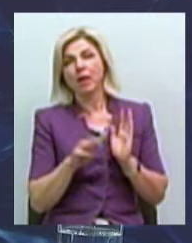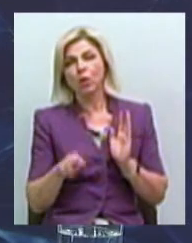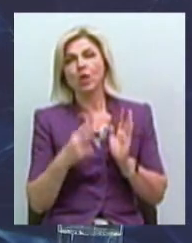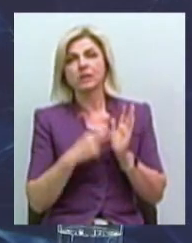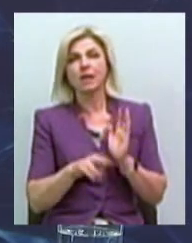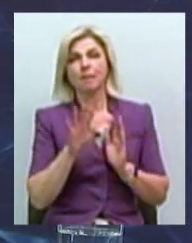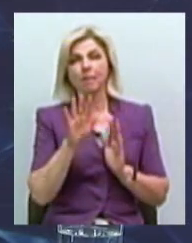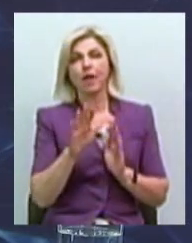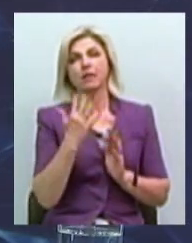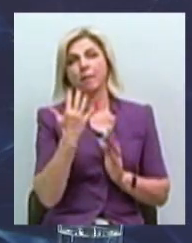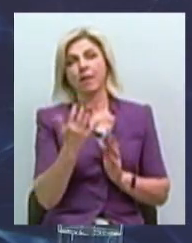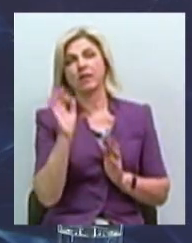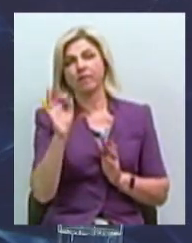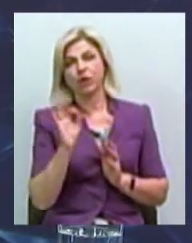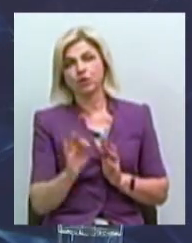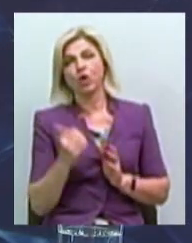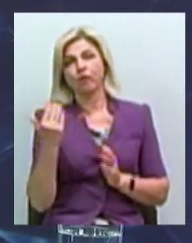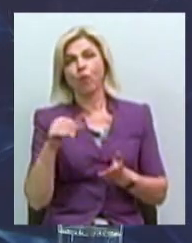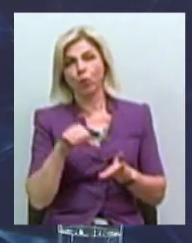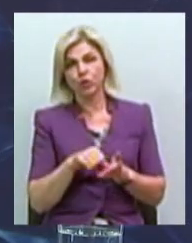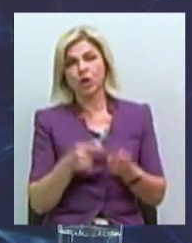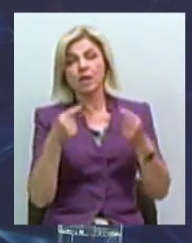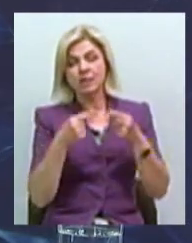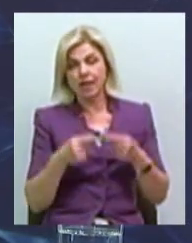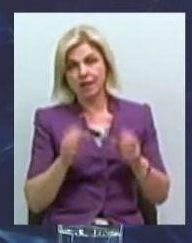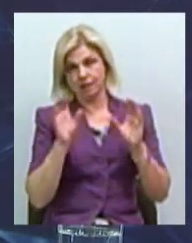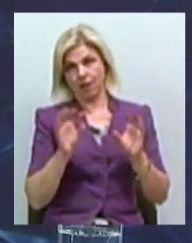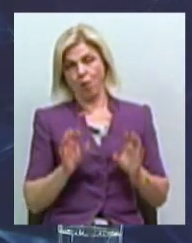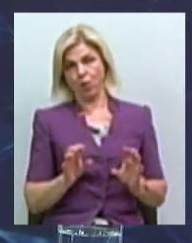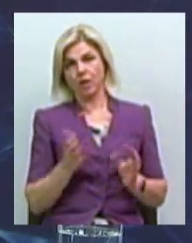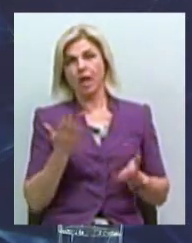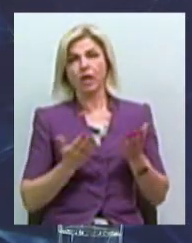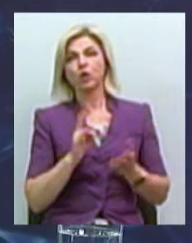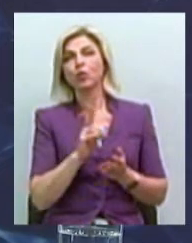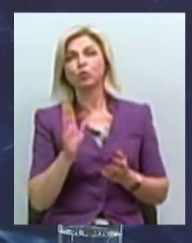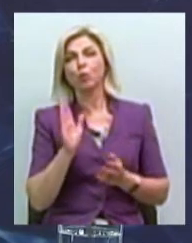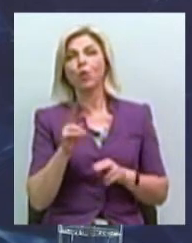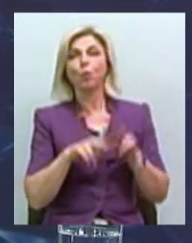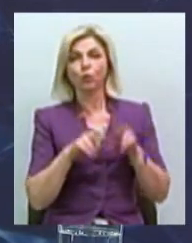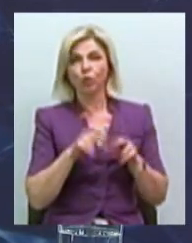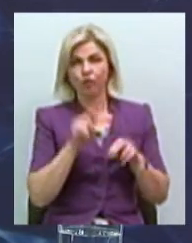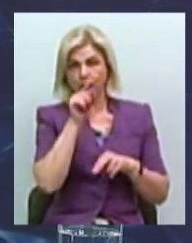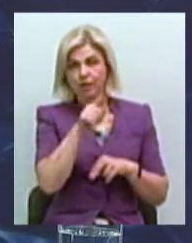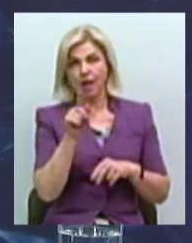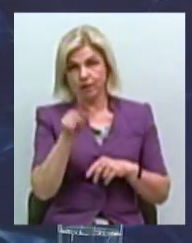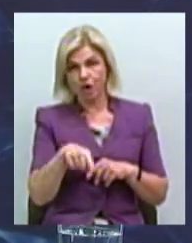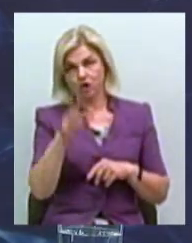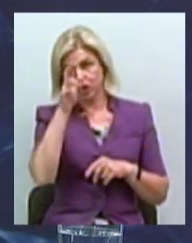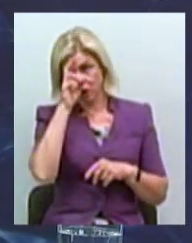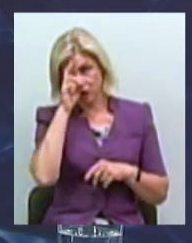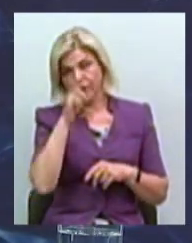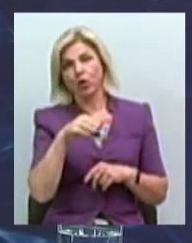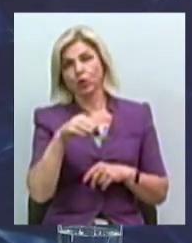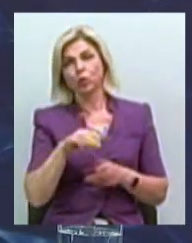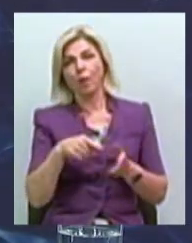75 мільйонів, як 5% пайової участі, так це згідно з законом. Якщо хтось щось там буде строїти, будувати, навіть і держава, то, ну, то